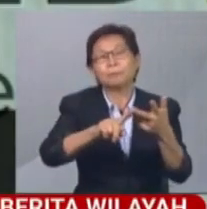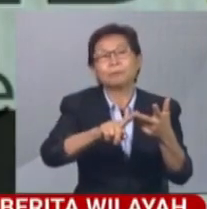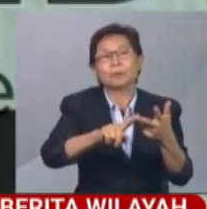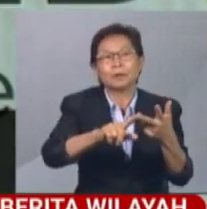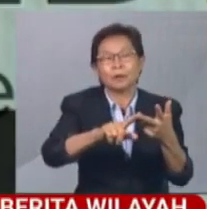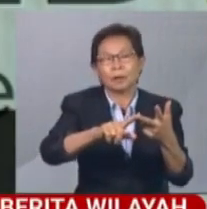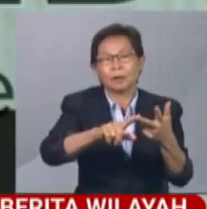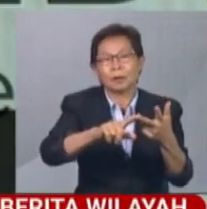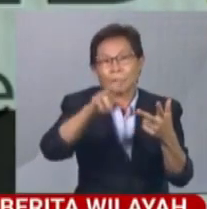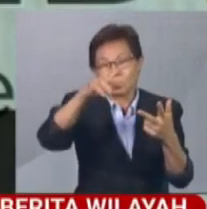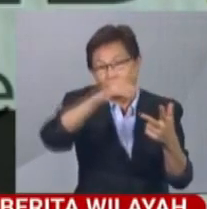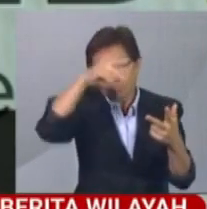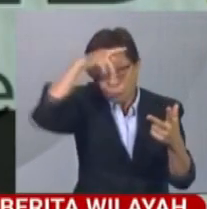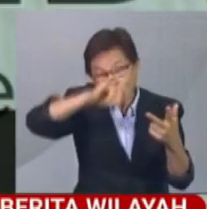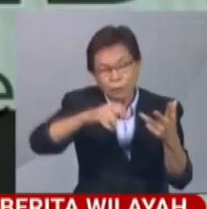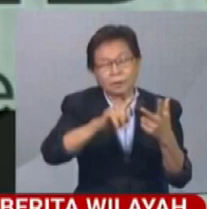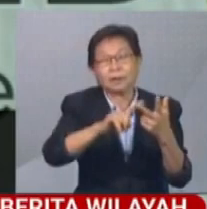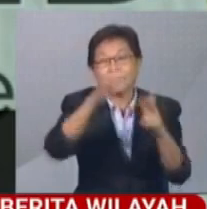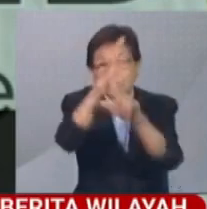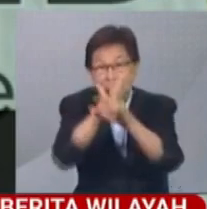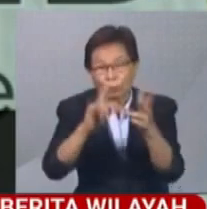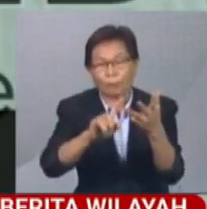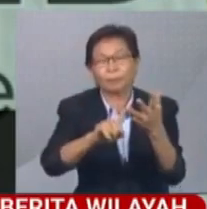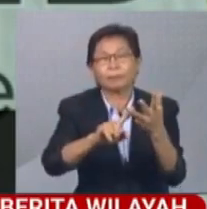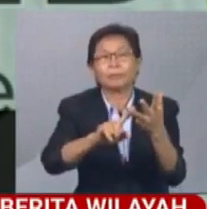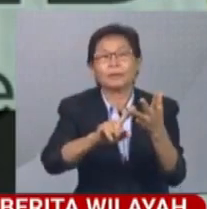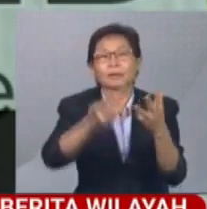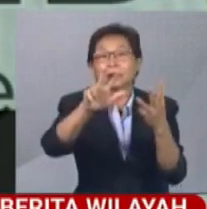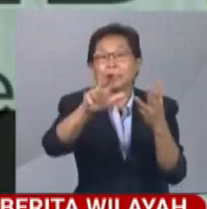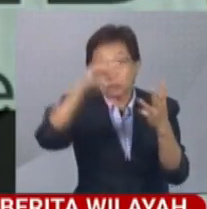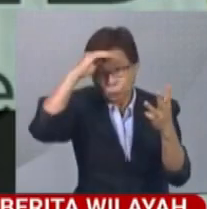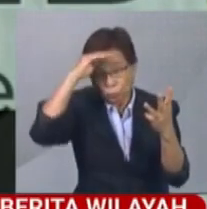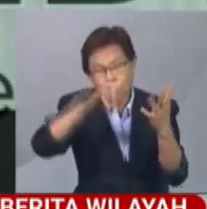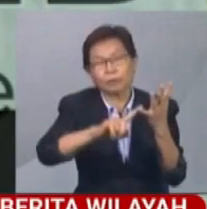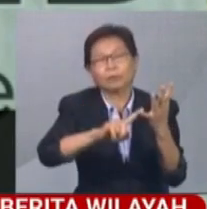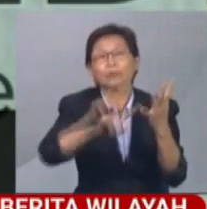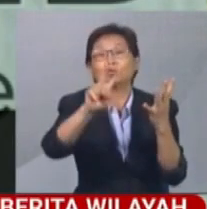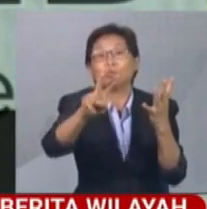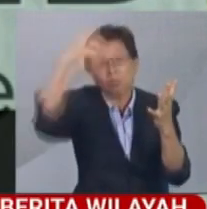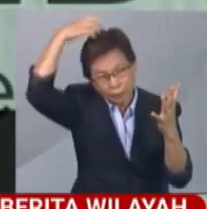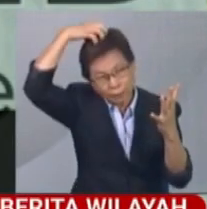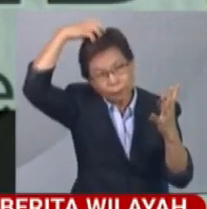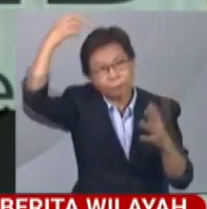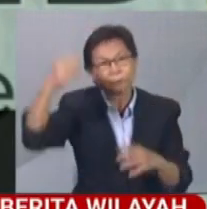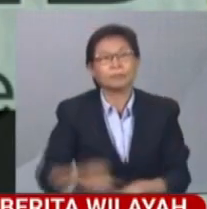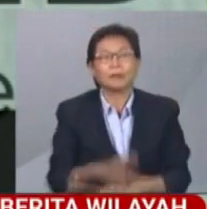dan Putrajaya, 3 kes di Sarawak dan 3 kes di Johor dan 2 kes di Selangor.